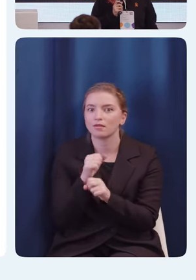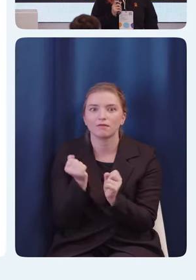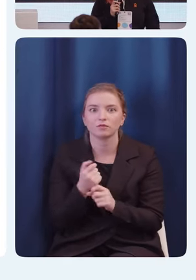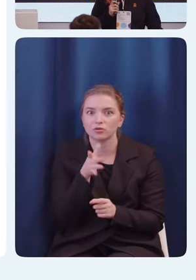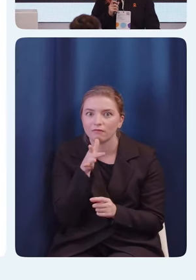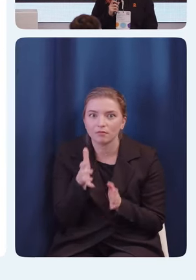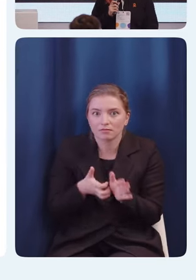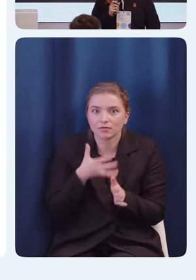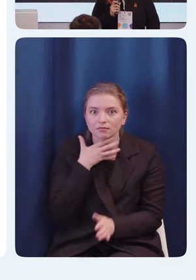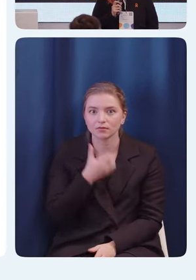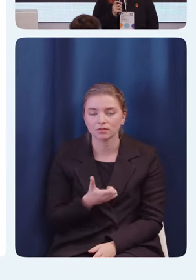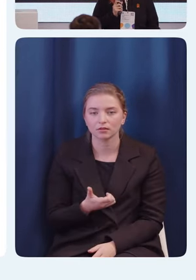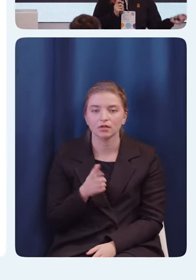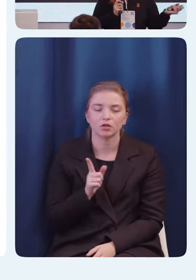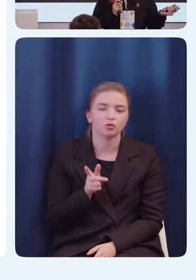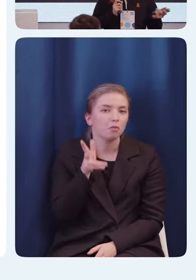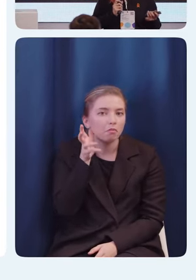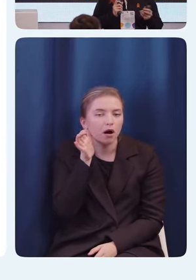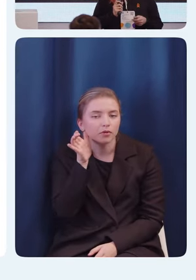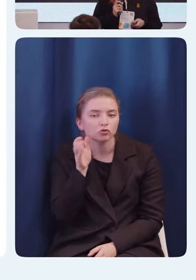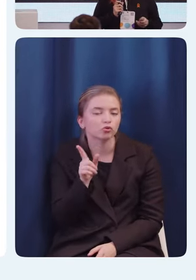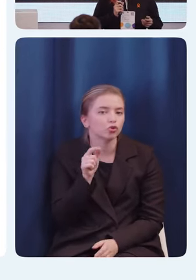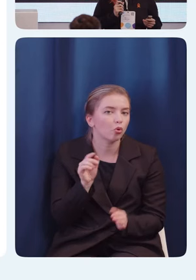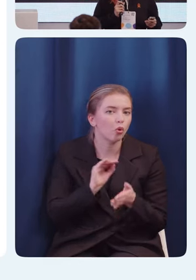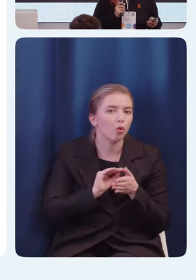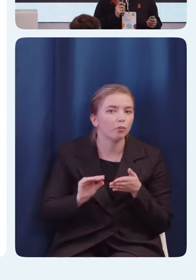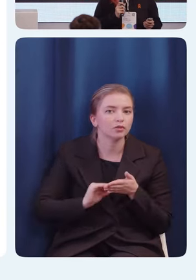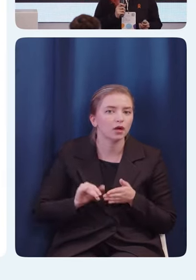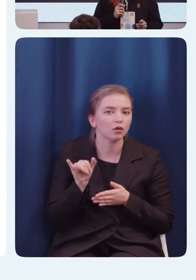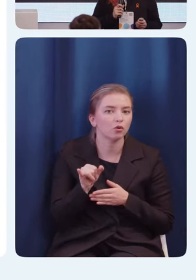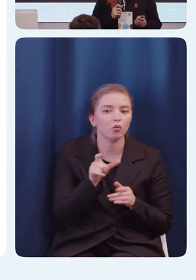время успеть, не то что послушать описание кнопок.